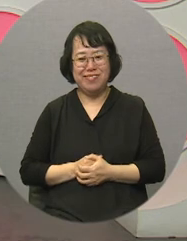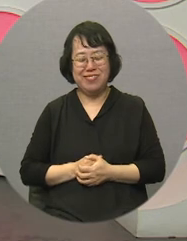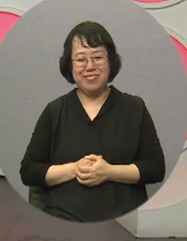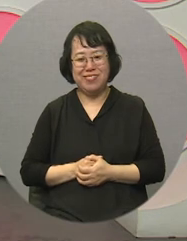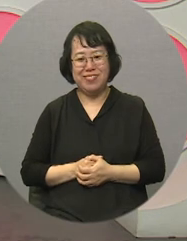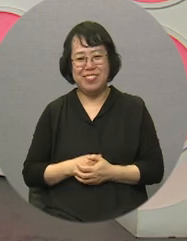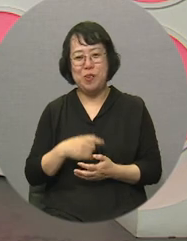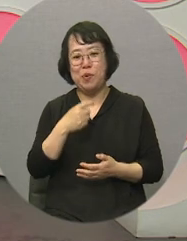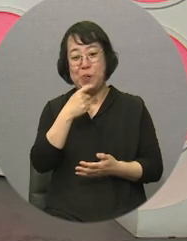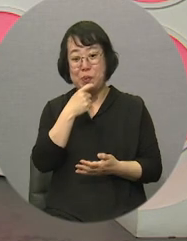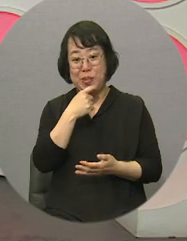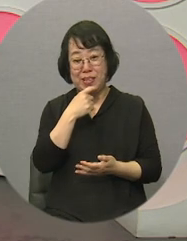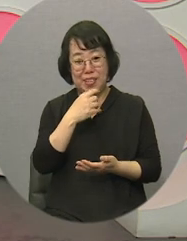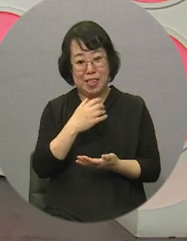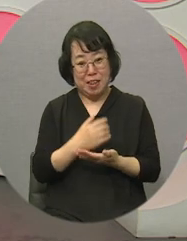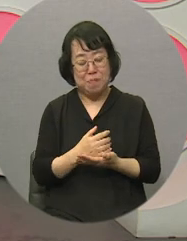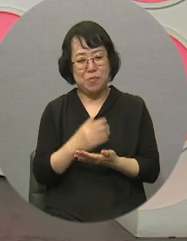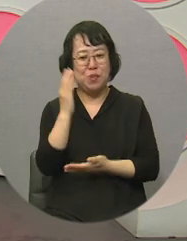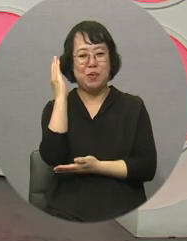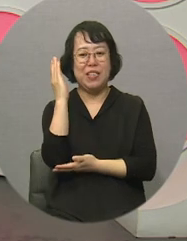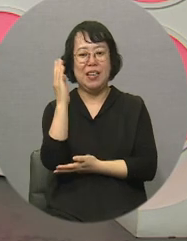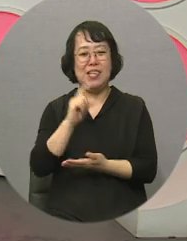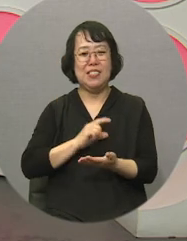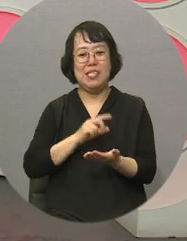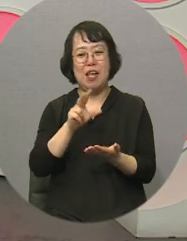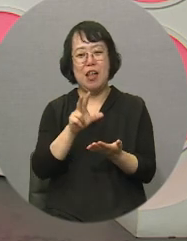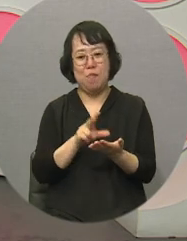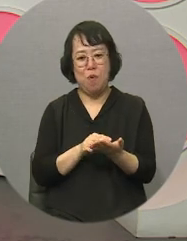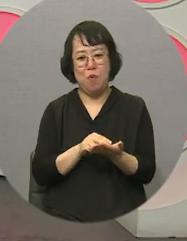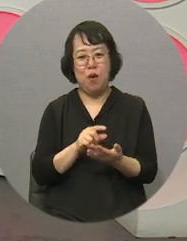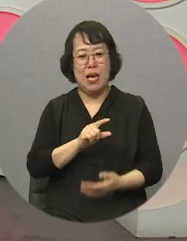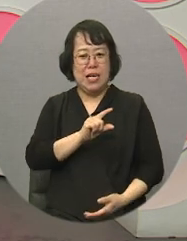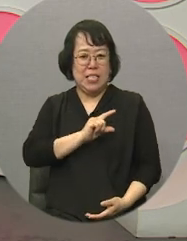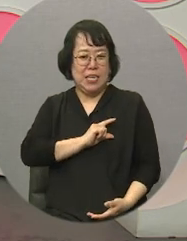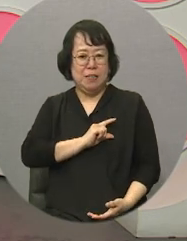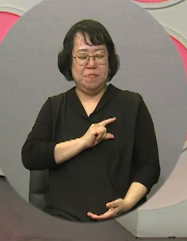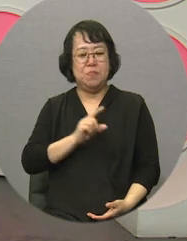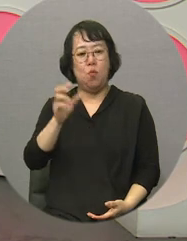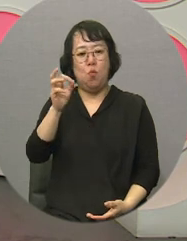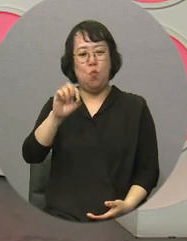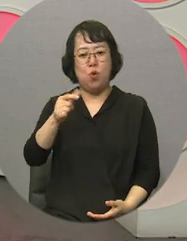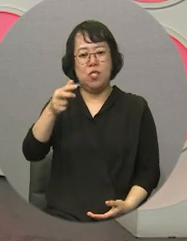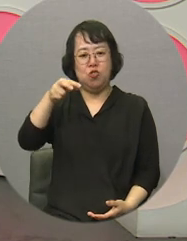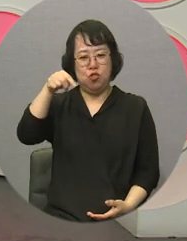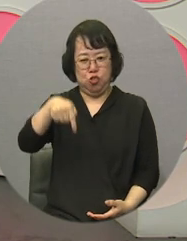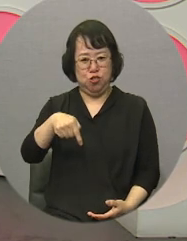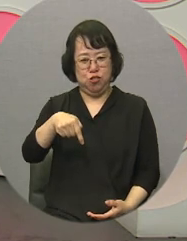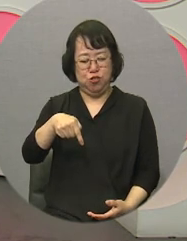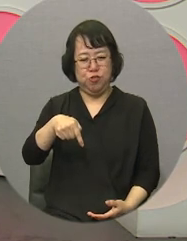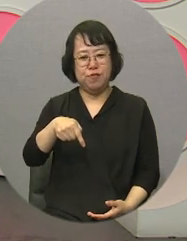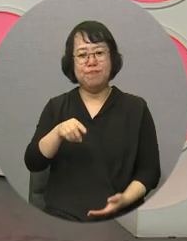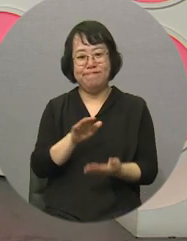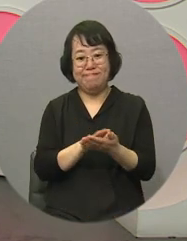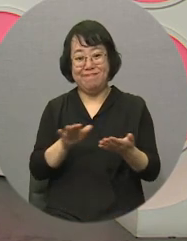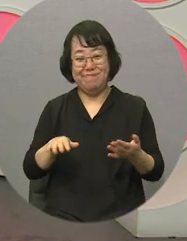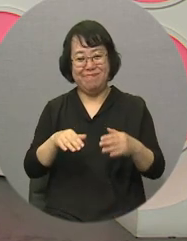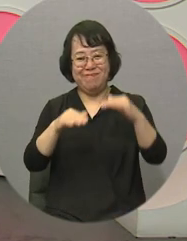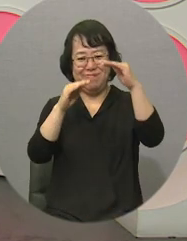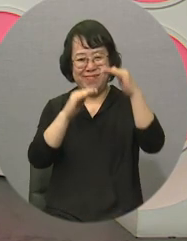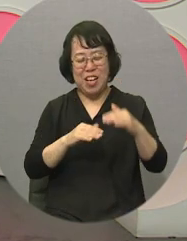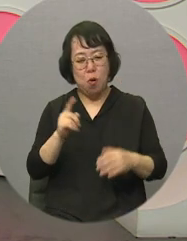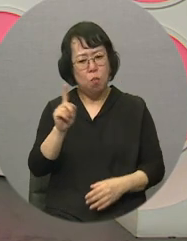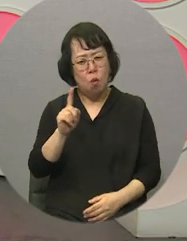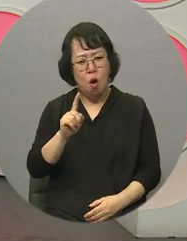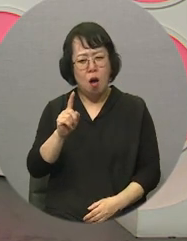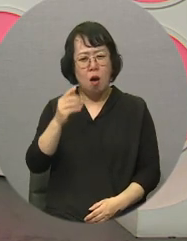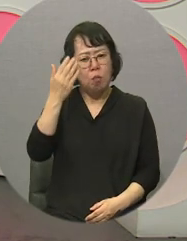네, 오늘 감동 사연의 또 제목은요, 원주라는 제목으로 왔는데요. 낯선 번호로 모바일